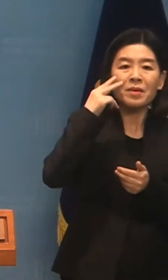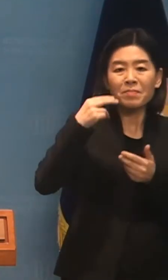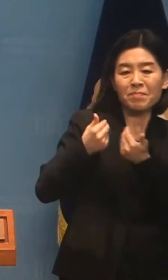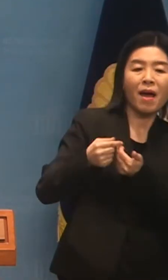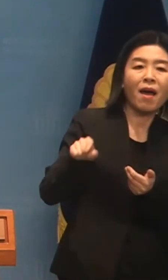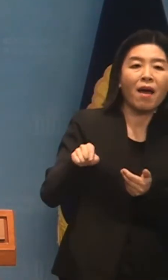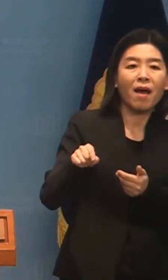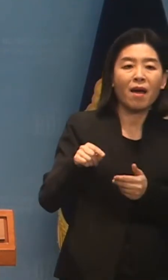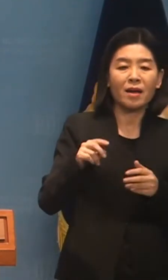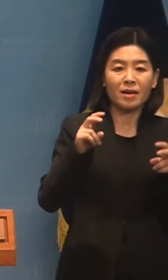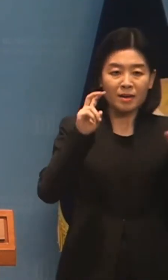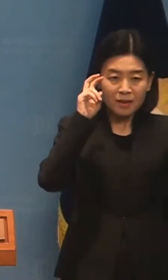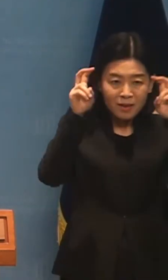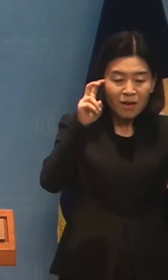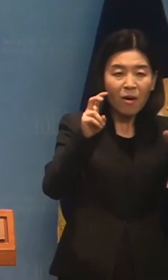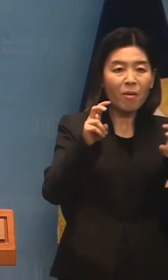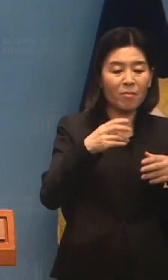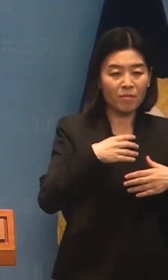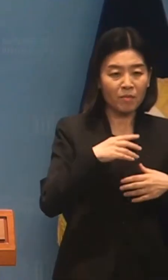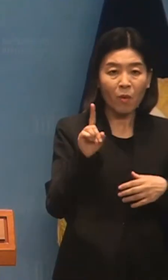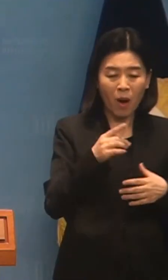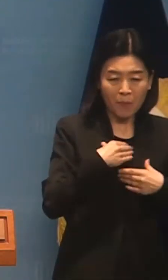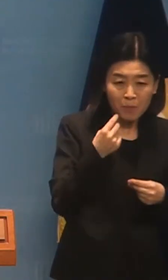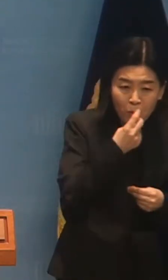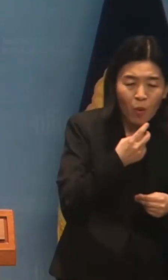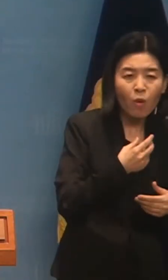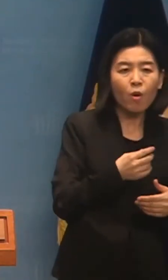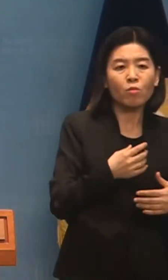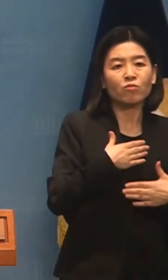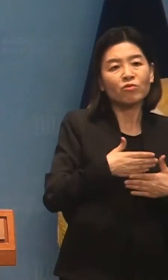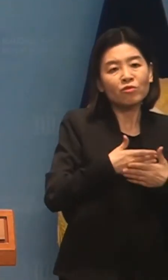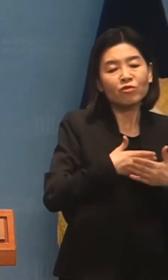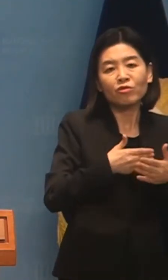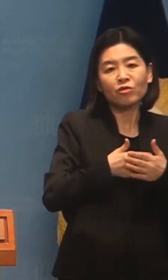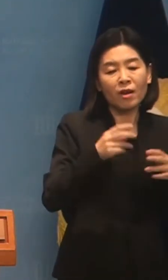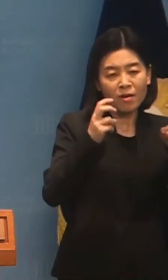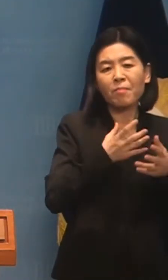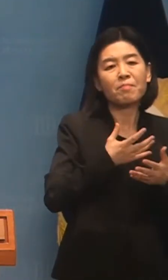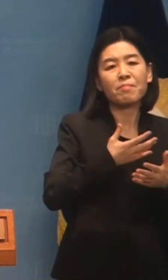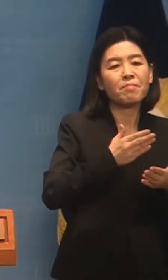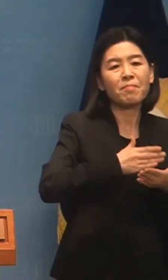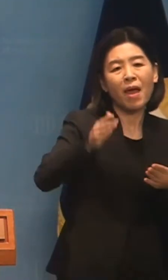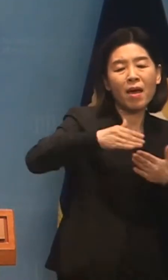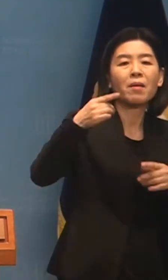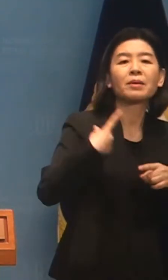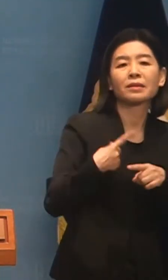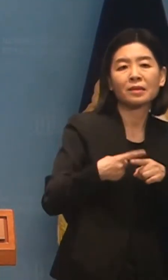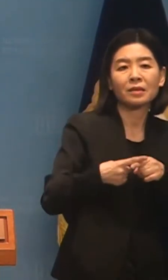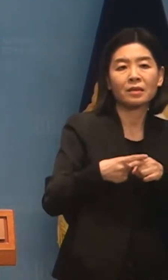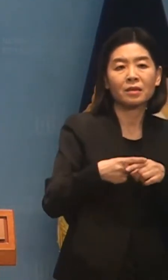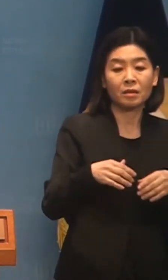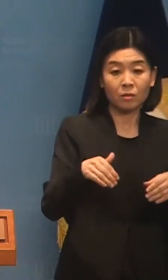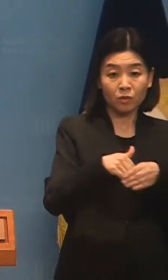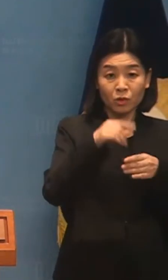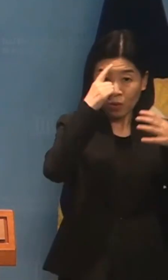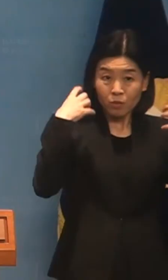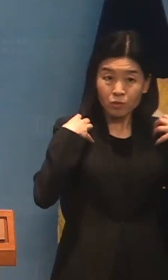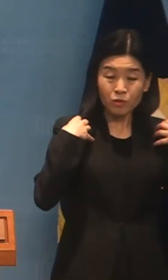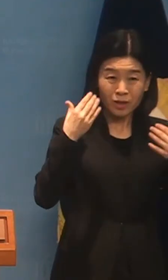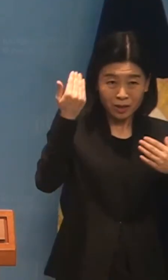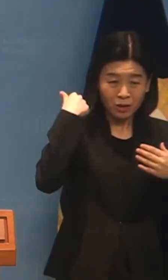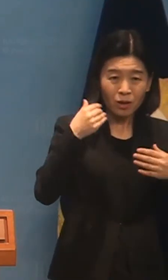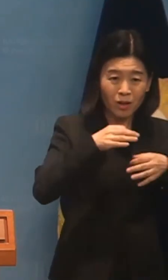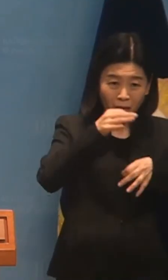내쫓고 청년의 미래를 닫는 길입니다. 문재인 민주당 정권 포퓰리즘으로 400조